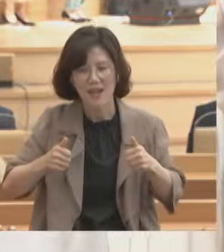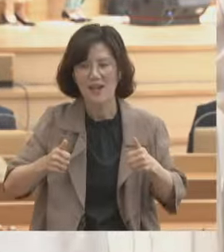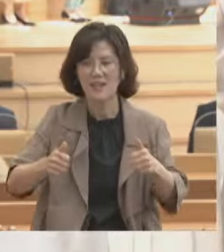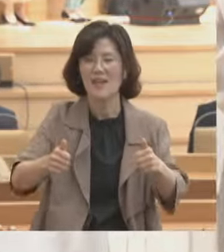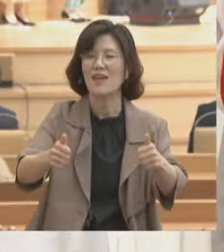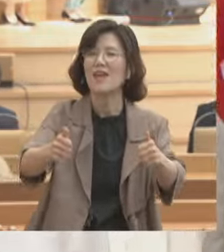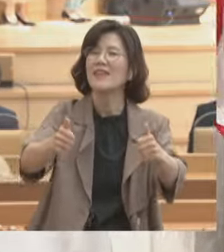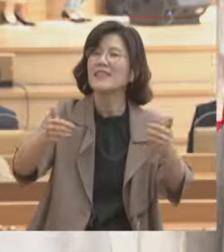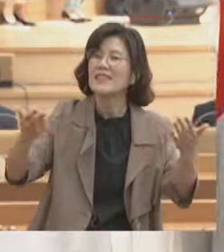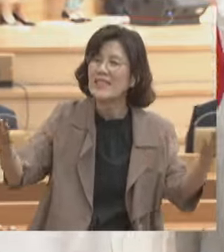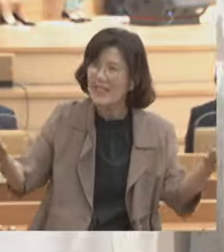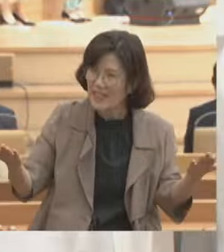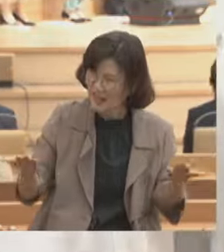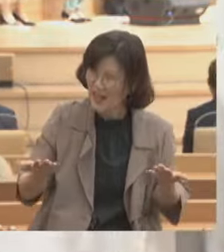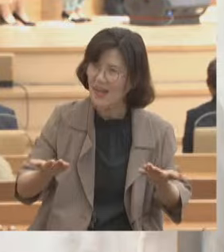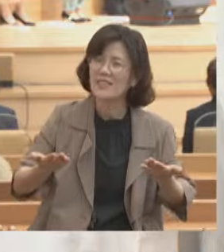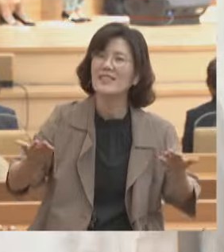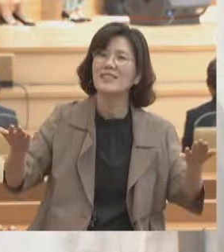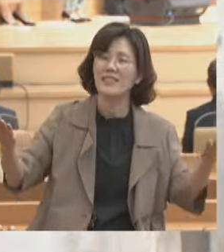성실하게